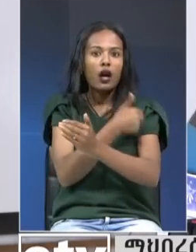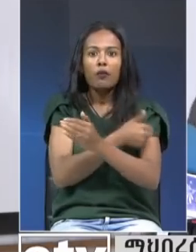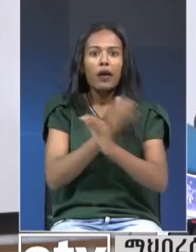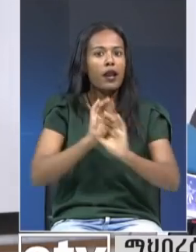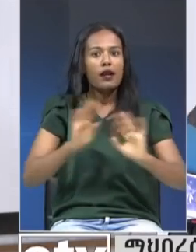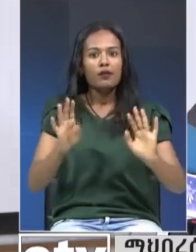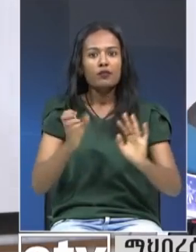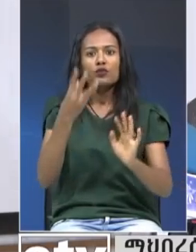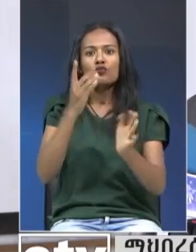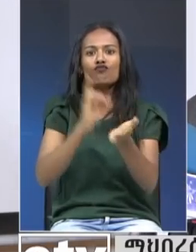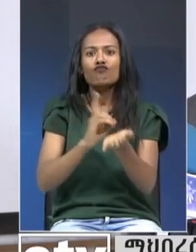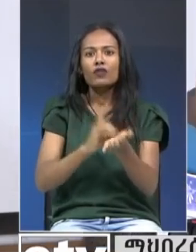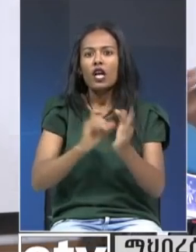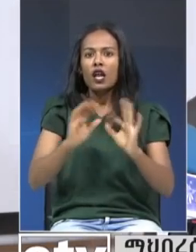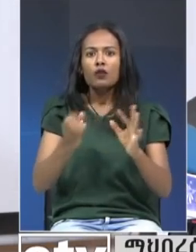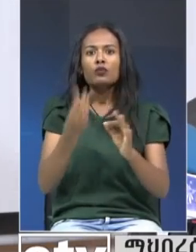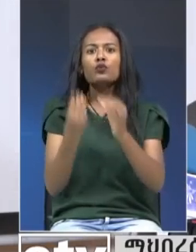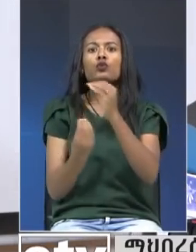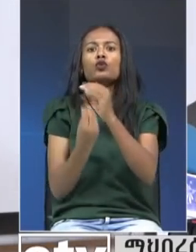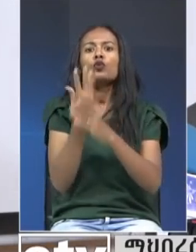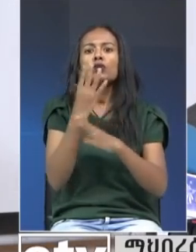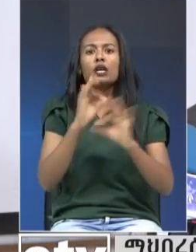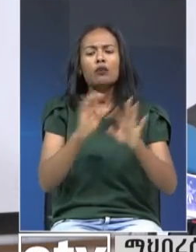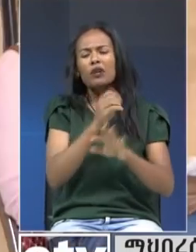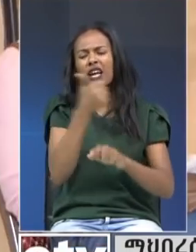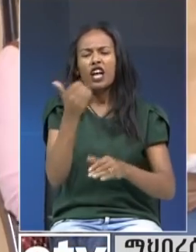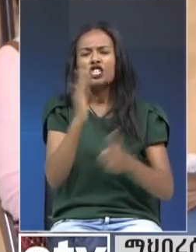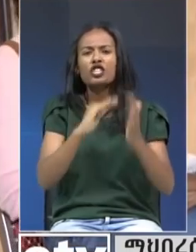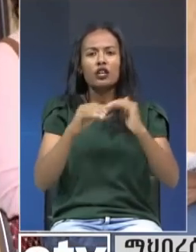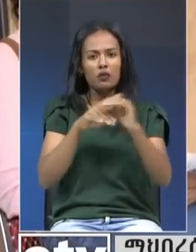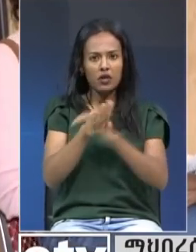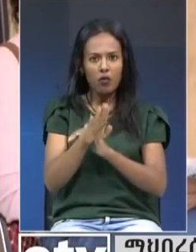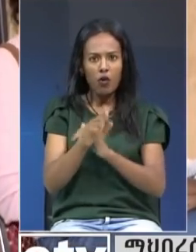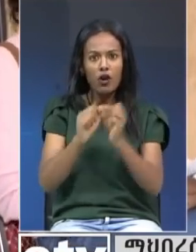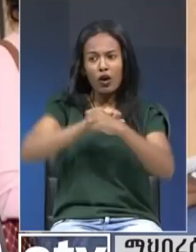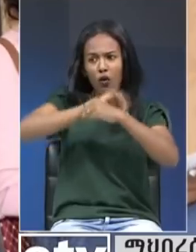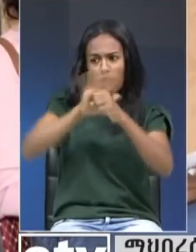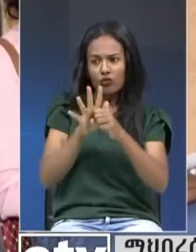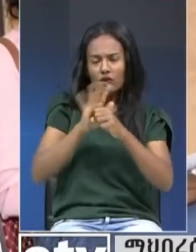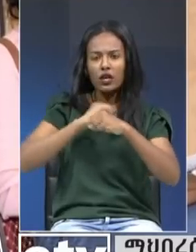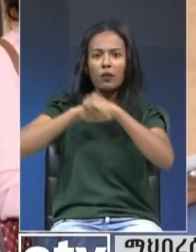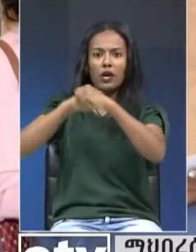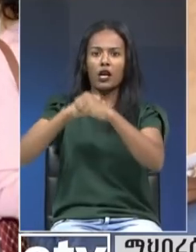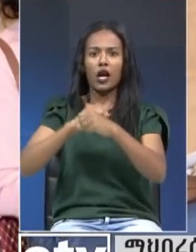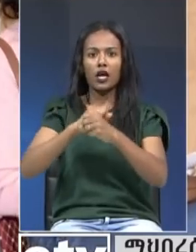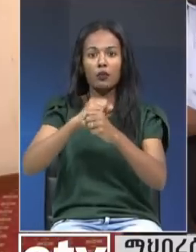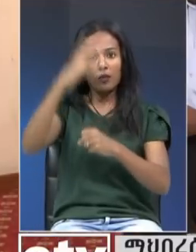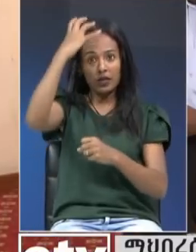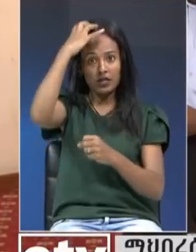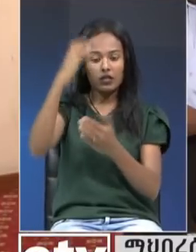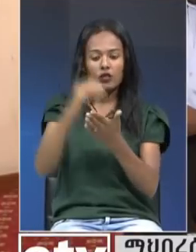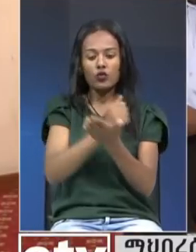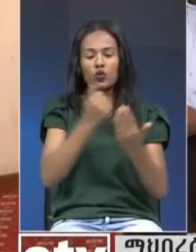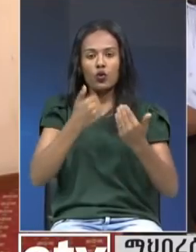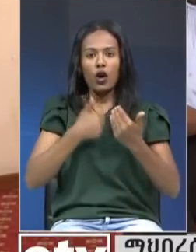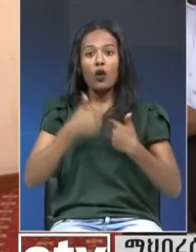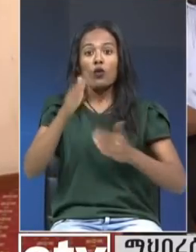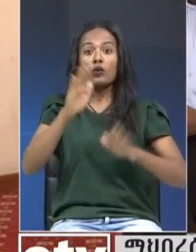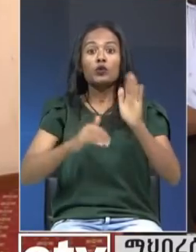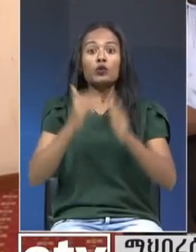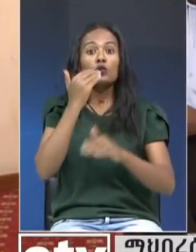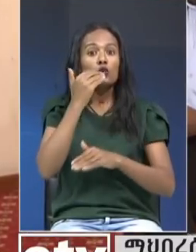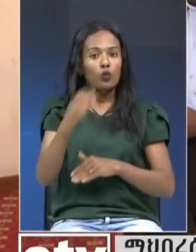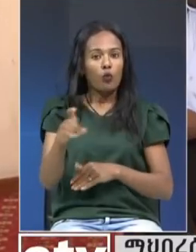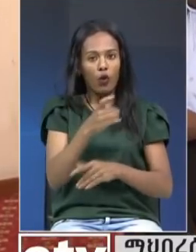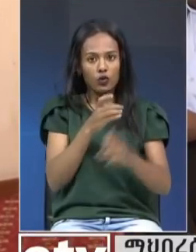ሪሶርስ የለንም ችግር ውስጥ ነው መንገባው ሌላ አናዘር ፓኒክ ውስጥ ነው መንገባው የኮሮና ቫይረስን ለመከላከል በመንግስት እየተወሰዱ ያሉ እርምጃዎች ጥሩ